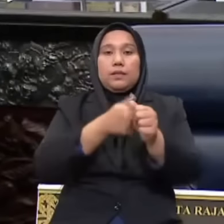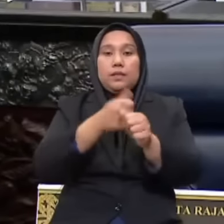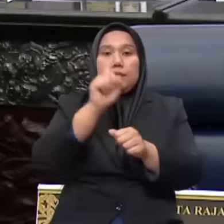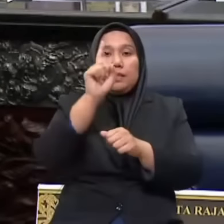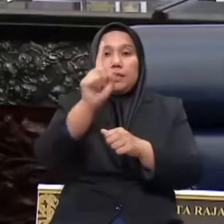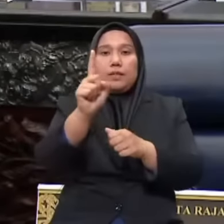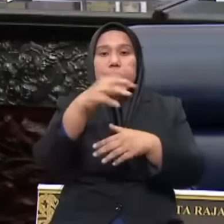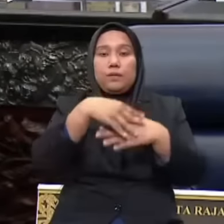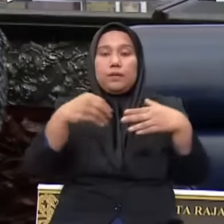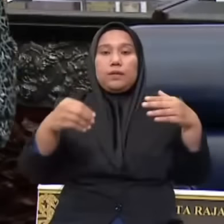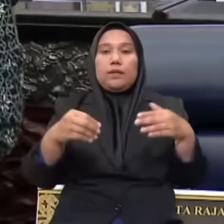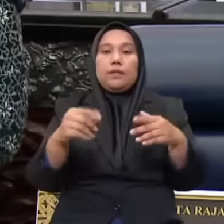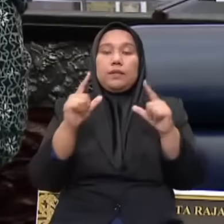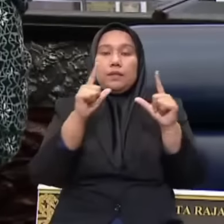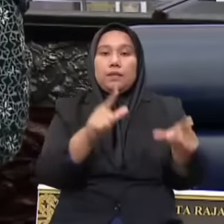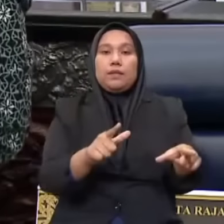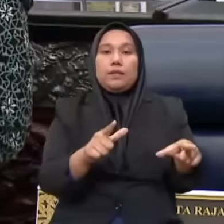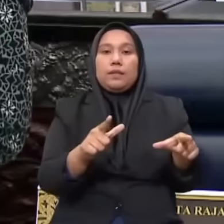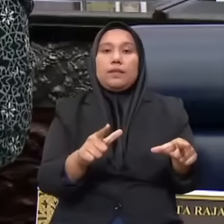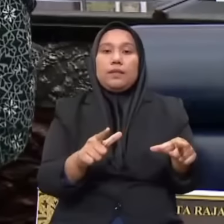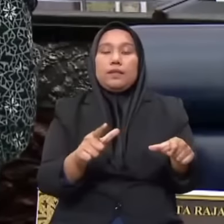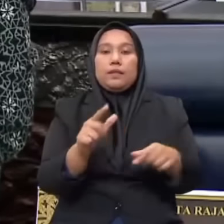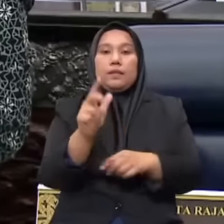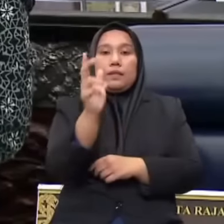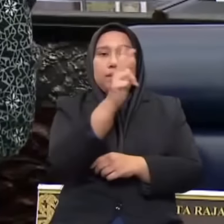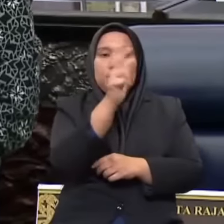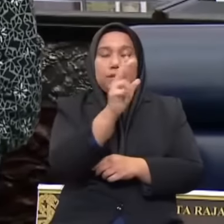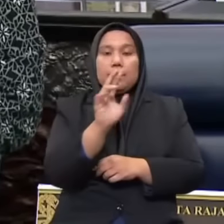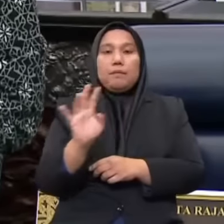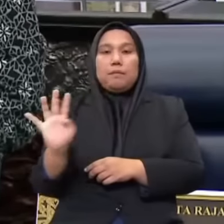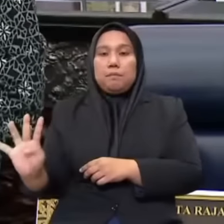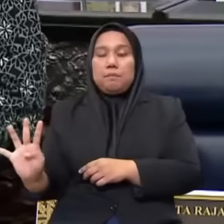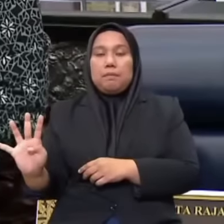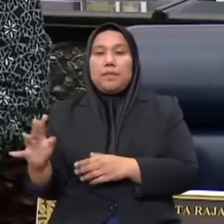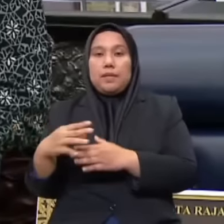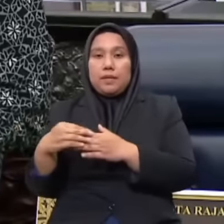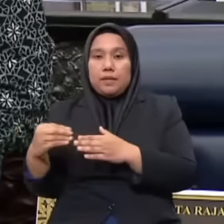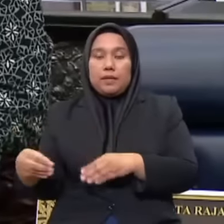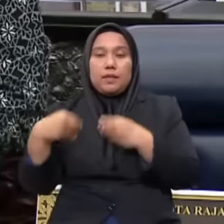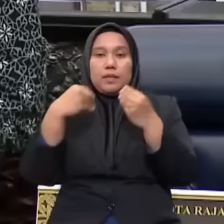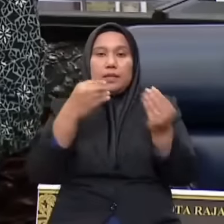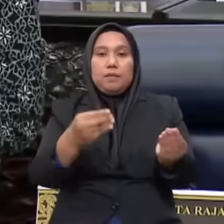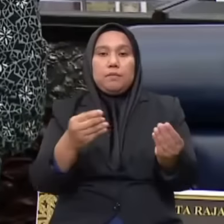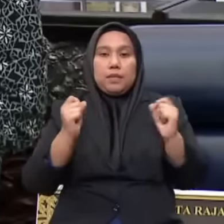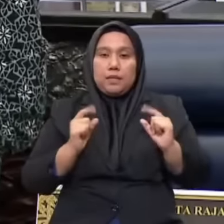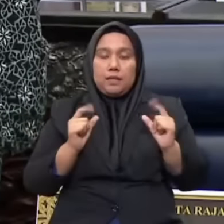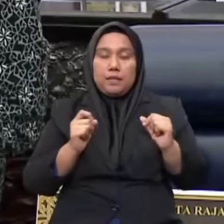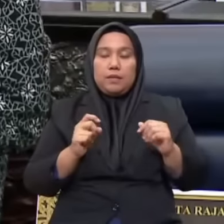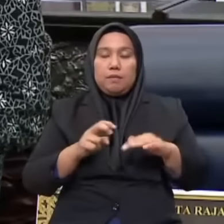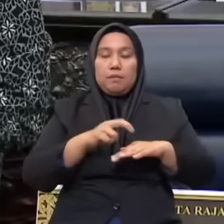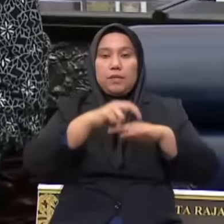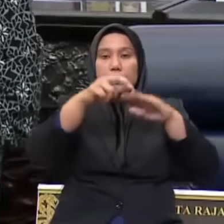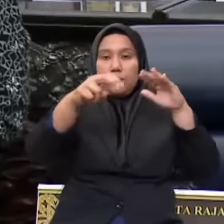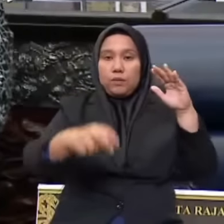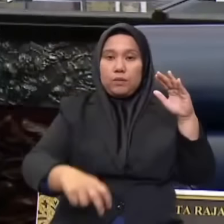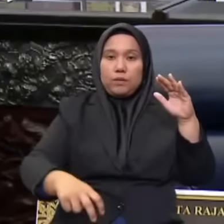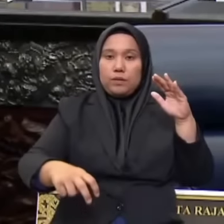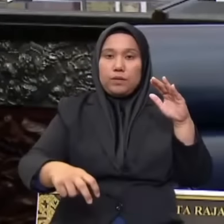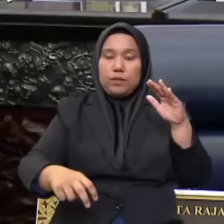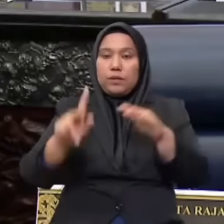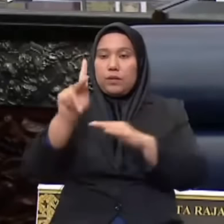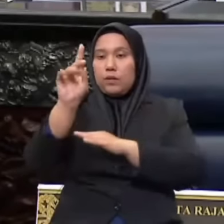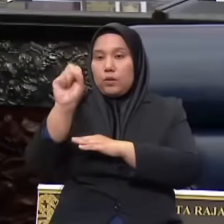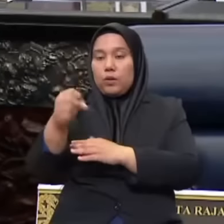oleh kerajaan, 4 ringgit lagi akan diberikan oleh swasta, dan itu akan menurunkan kos modal